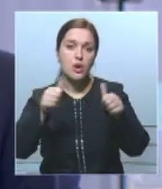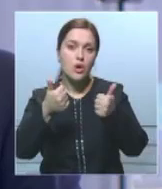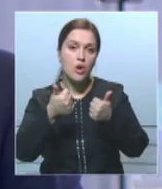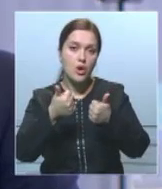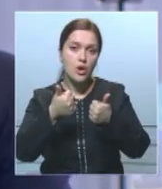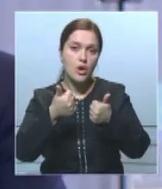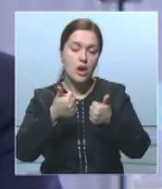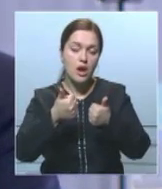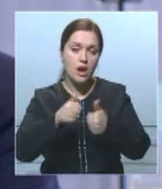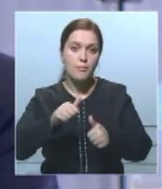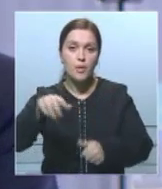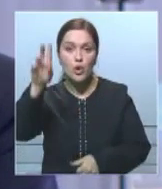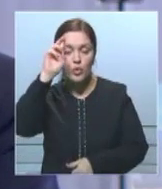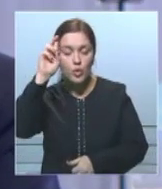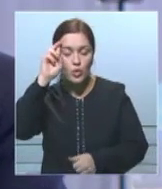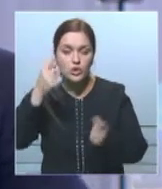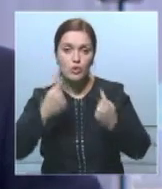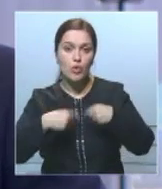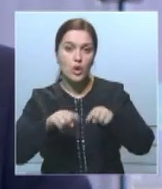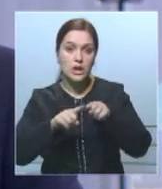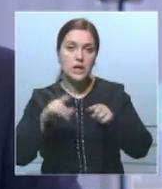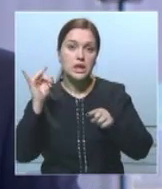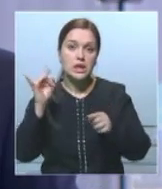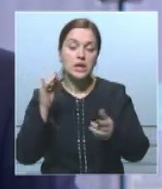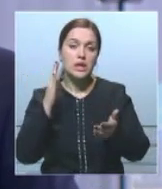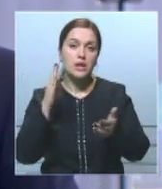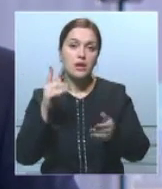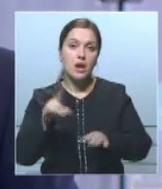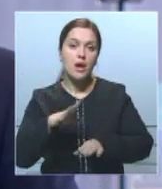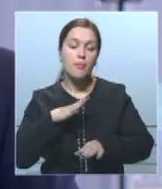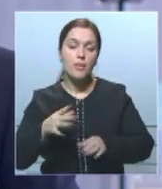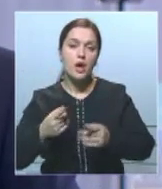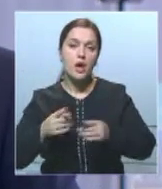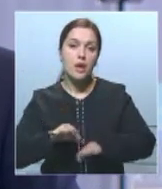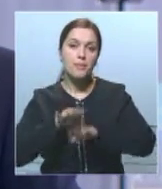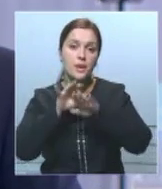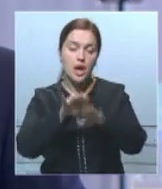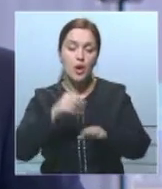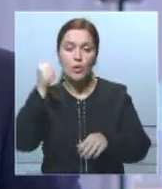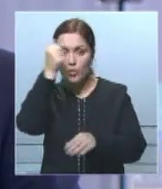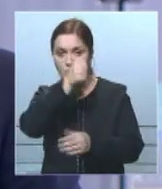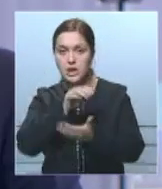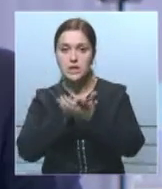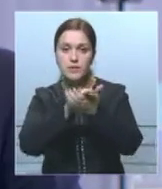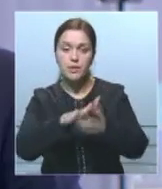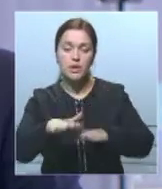собственности, государственных органов к организации проведения года Ассамблеи народа Казахстана.